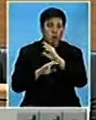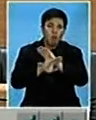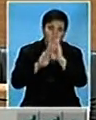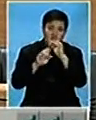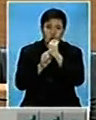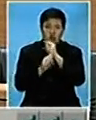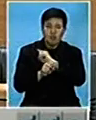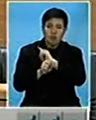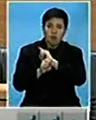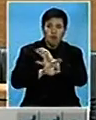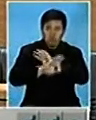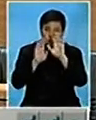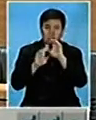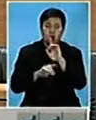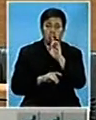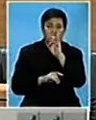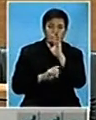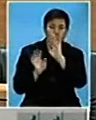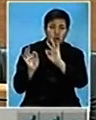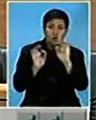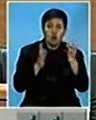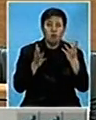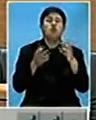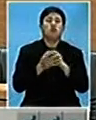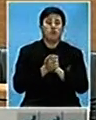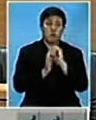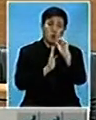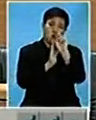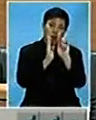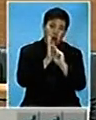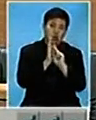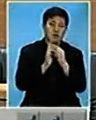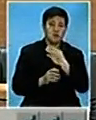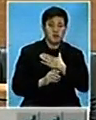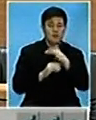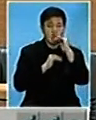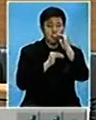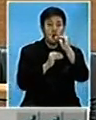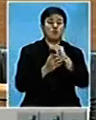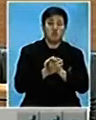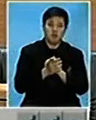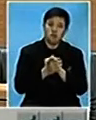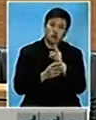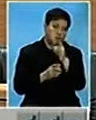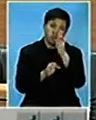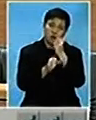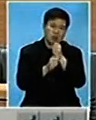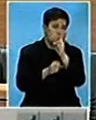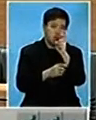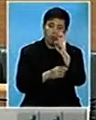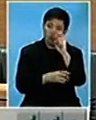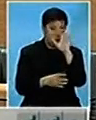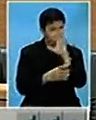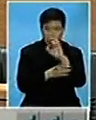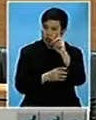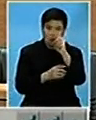ติหน้าที่และทำให้กฎหมายที่เราได้กำหนดไว้ไม่สามารถบังคับใช้ตามเ